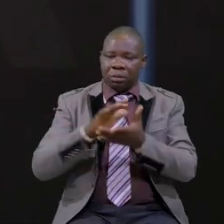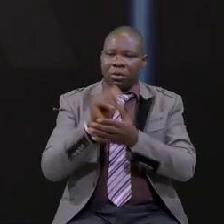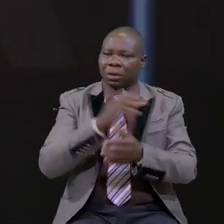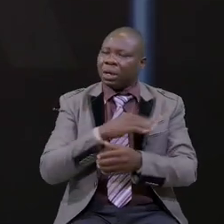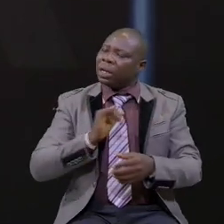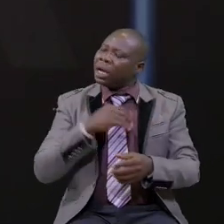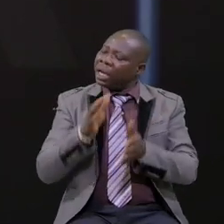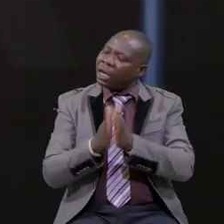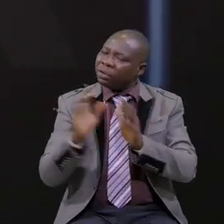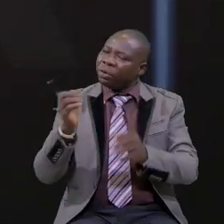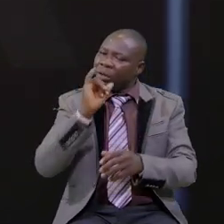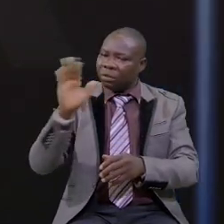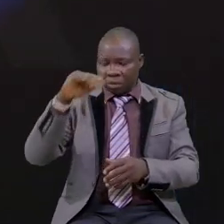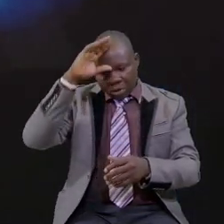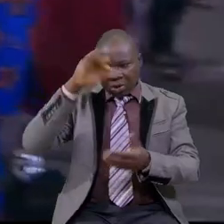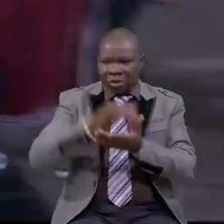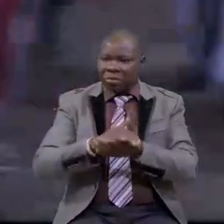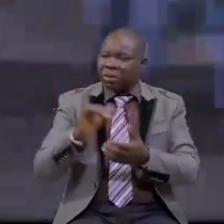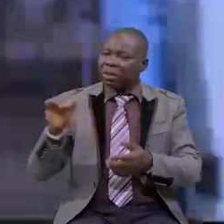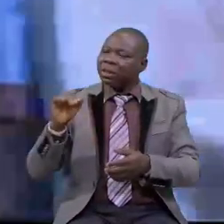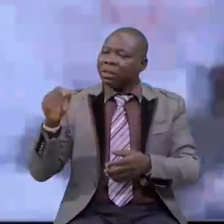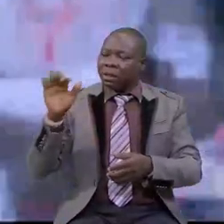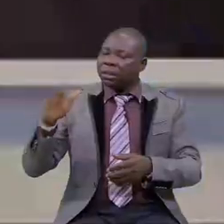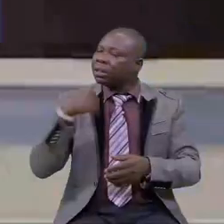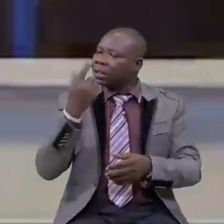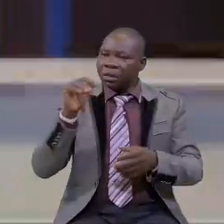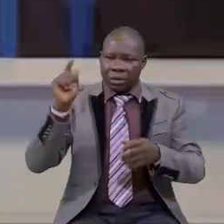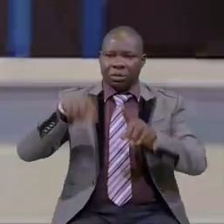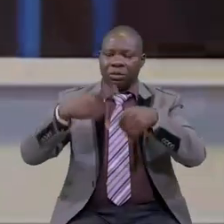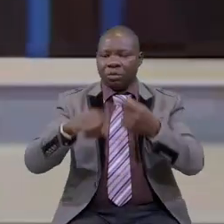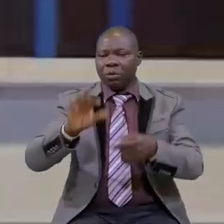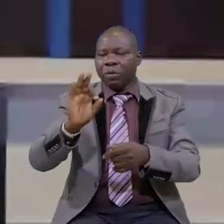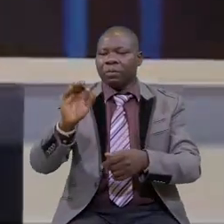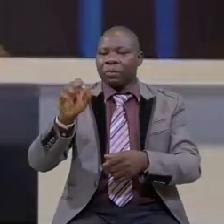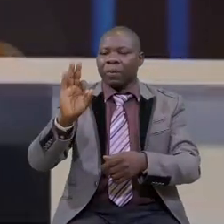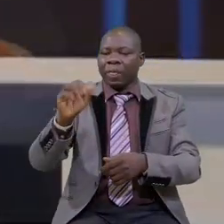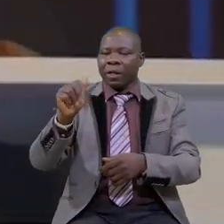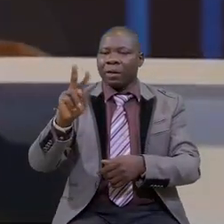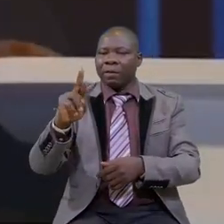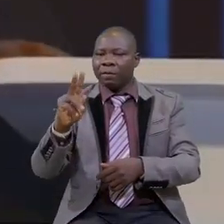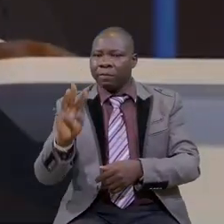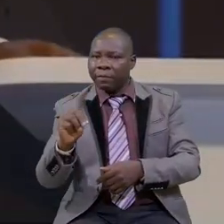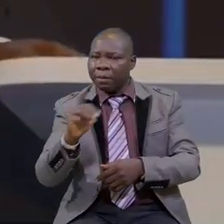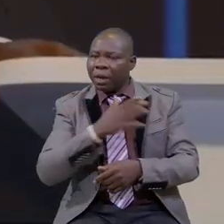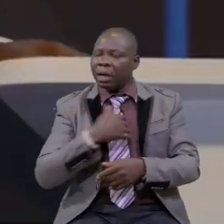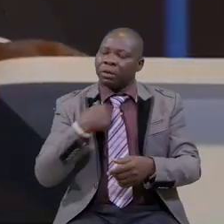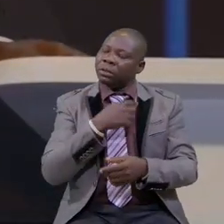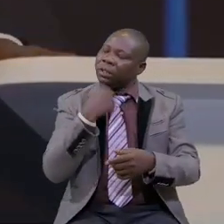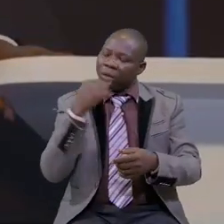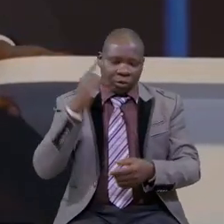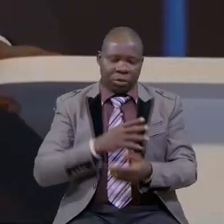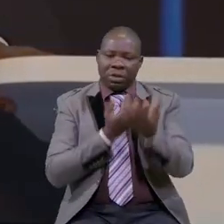mari? Elle m'a dit, il est allé au champ. J'ai dit, nous allons attendre. En attendant,